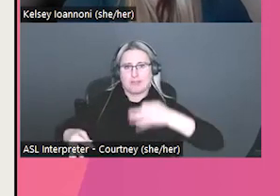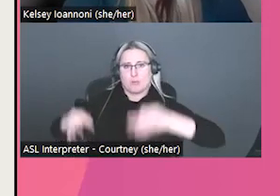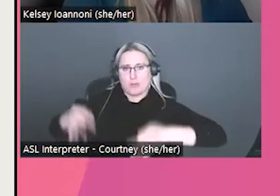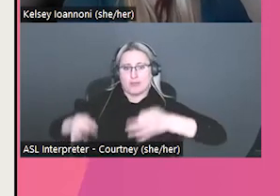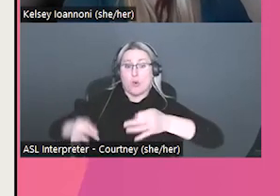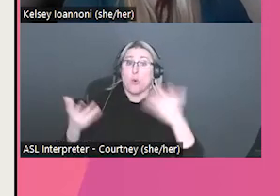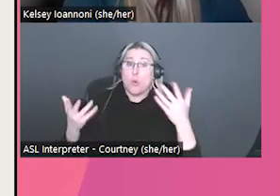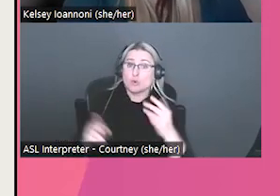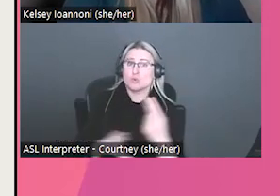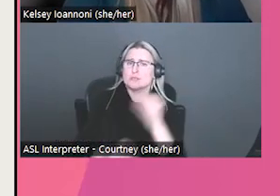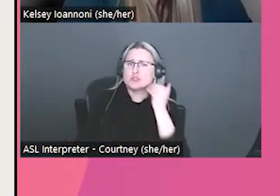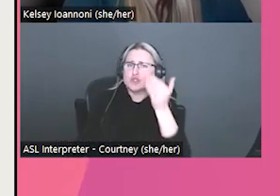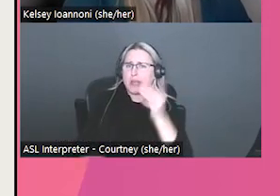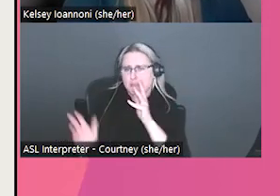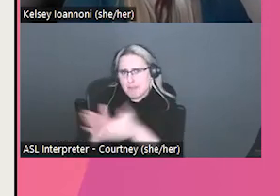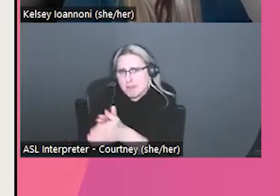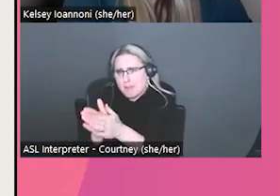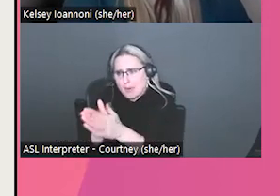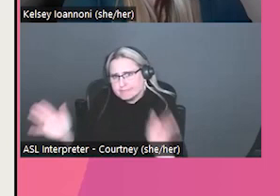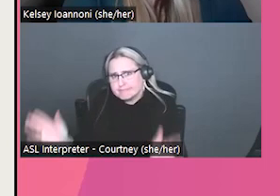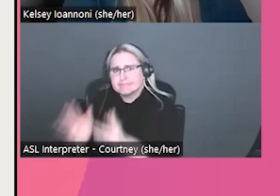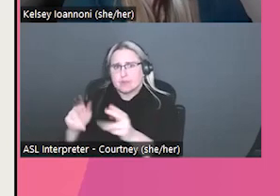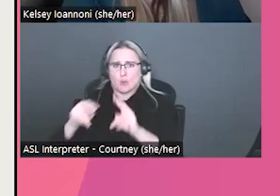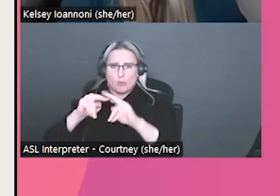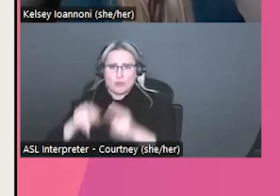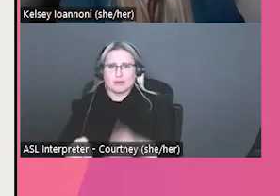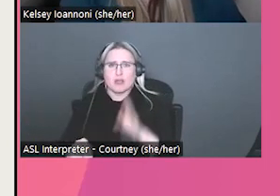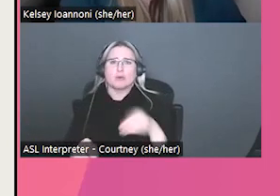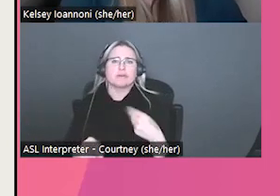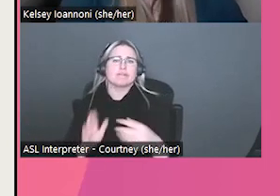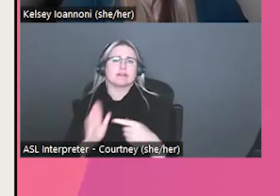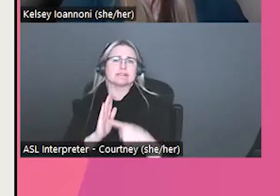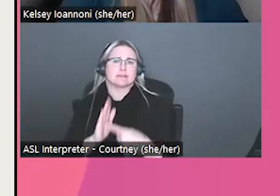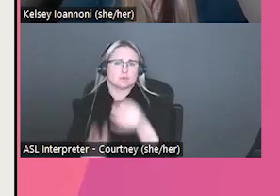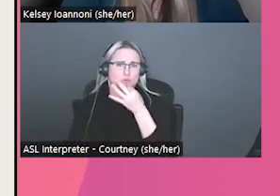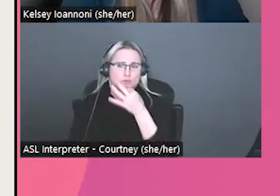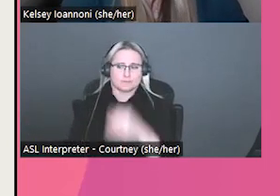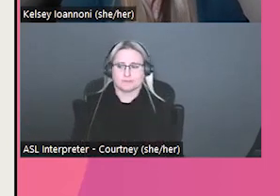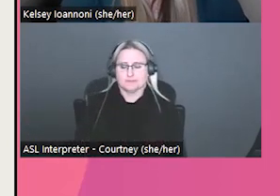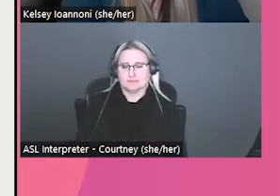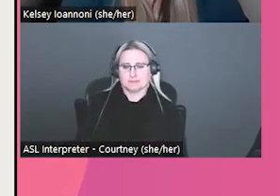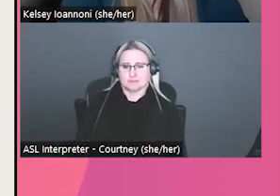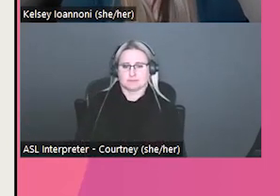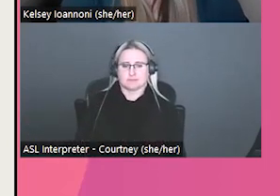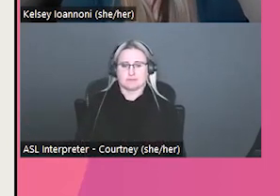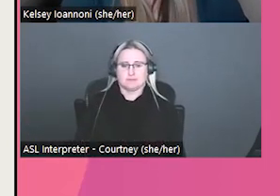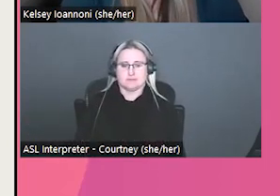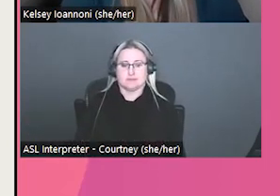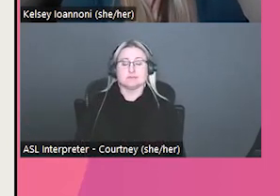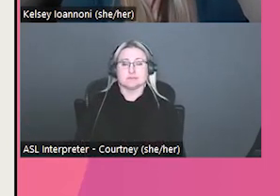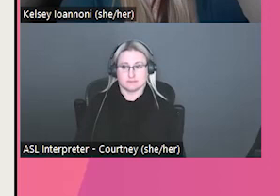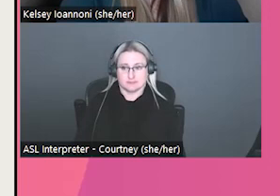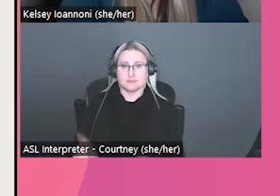d'abord être prouvée, donc avant de pouvoir recevoir des traitements ou la perte de poids